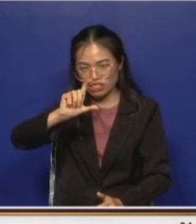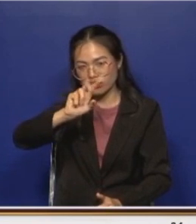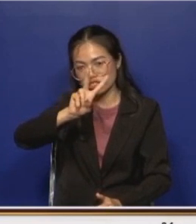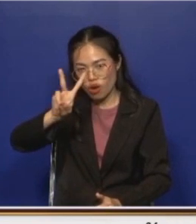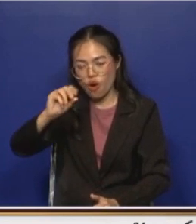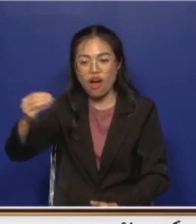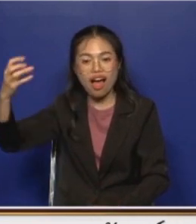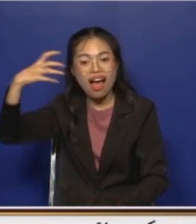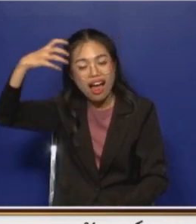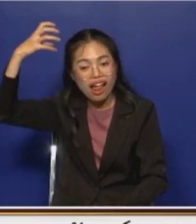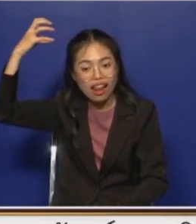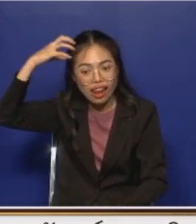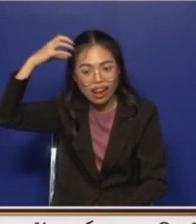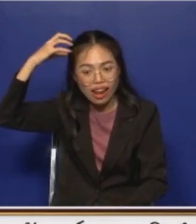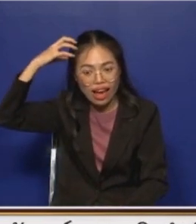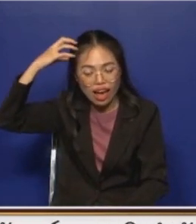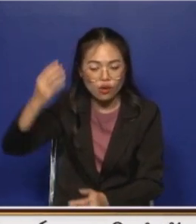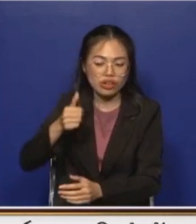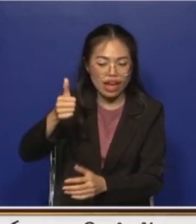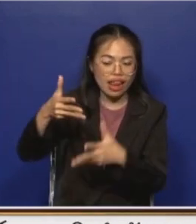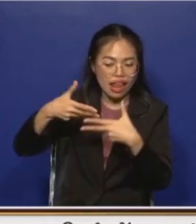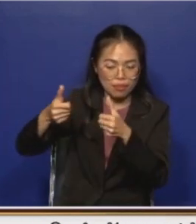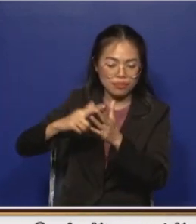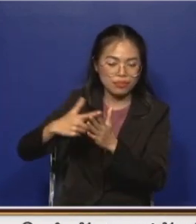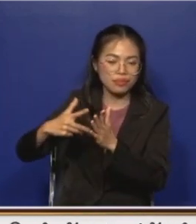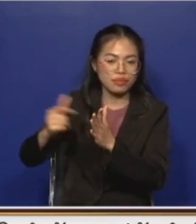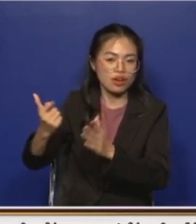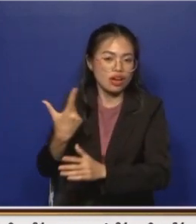ฮะเราไม่ได้ร่วมกับโควิดเหรอเ